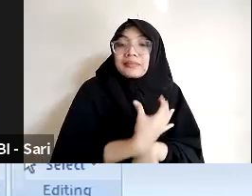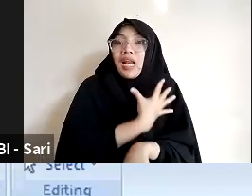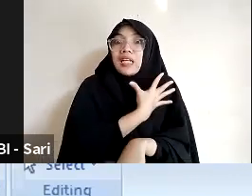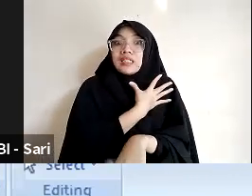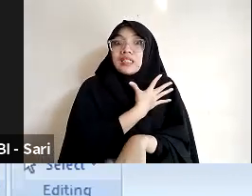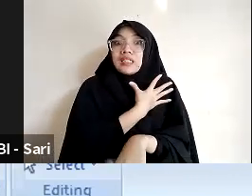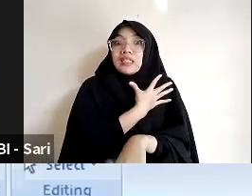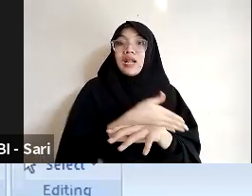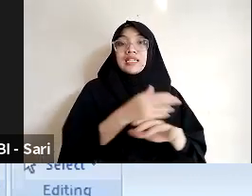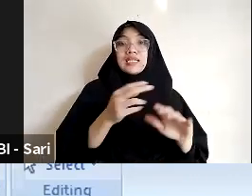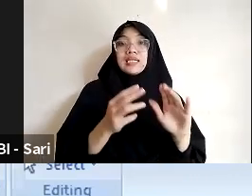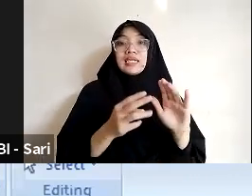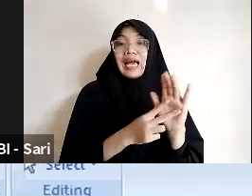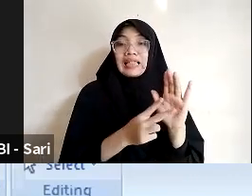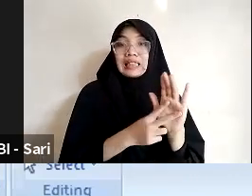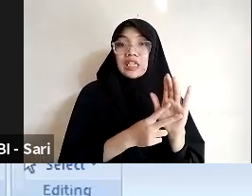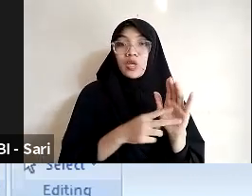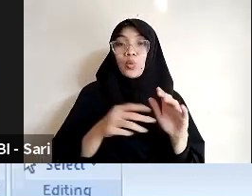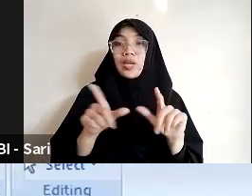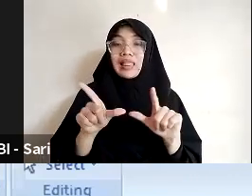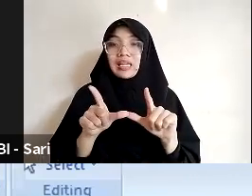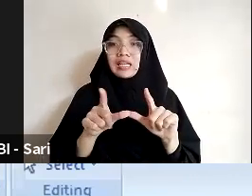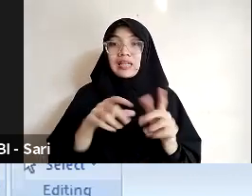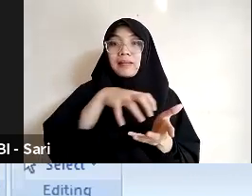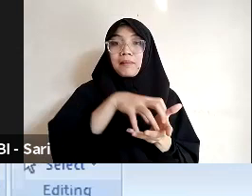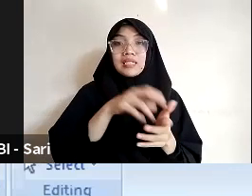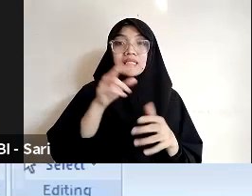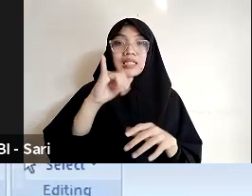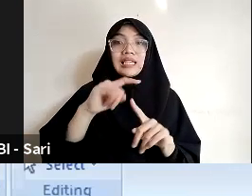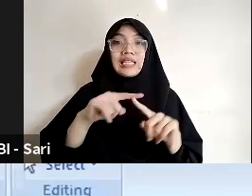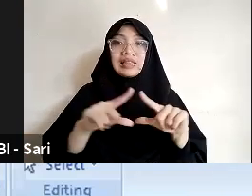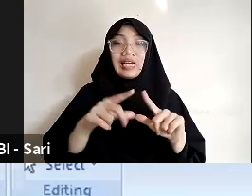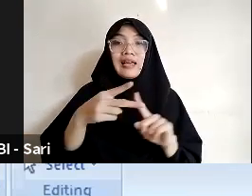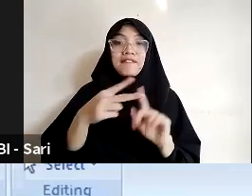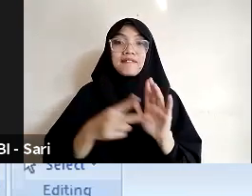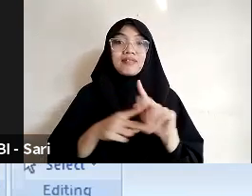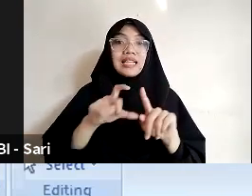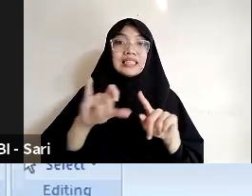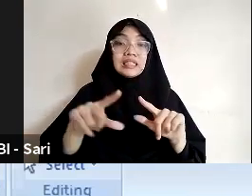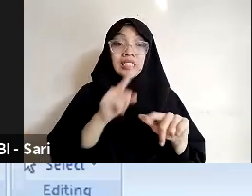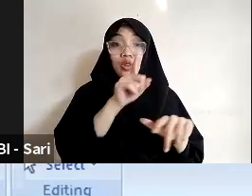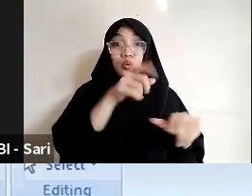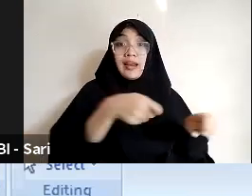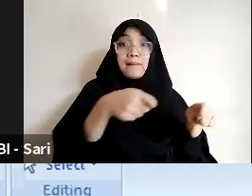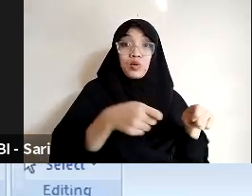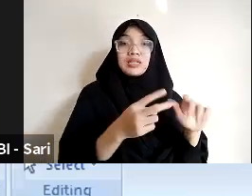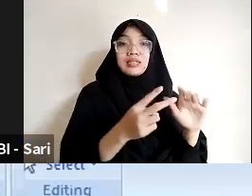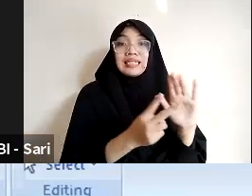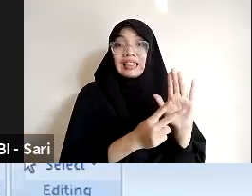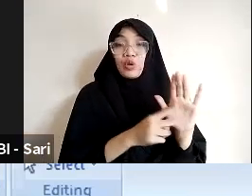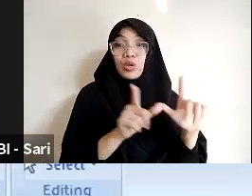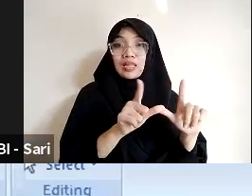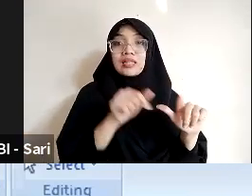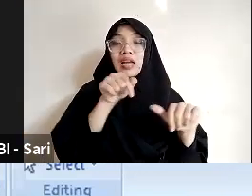di Ngadi Winatan, di tempatnya namanya Mbak Ita F. Nadia. Dari satu dapur di Ngadi Winatan, sekarang sudah ada